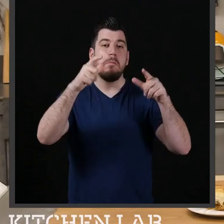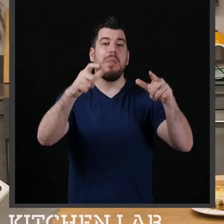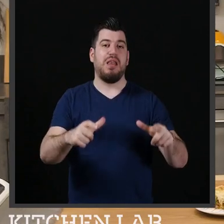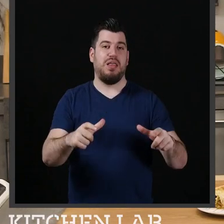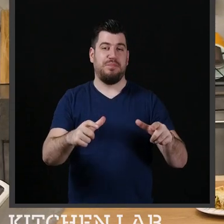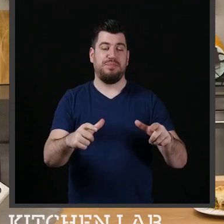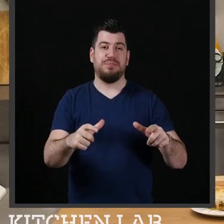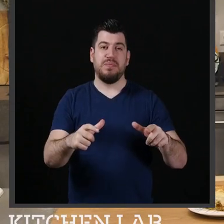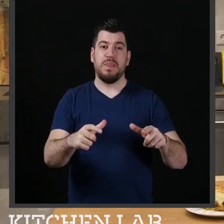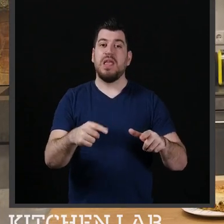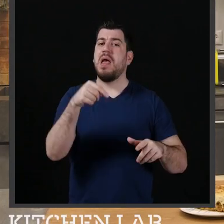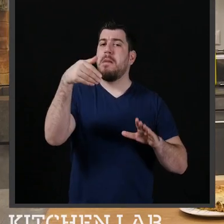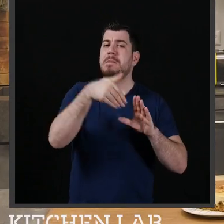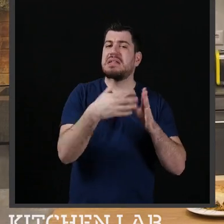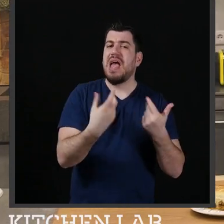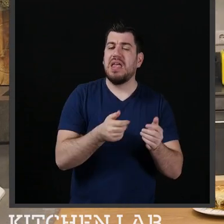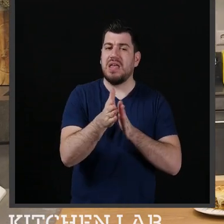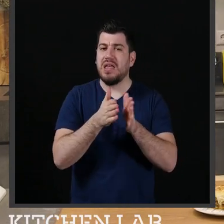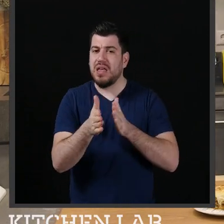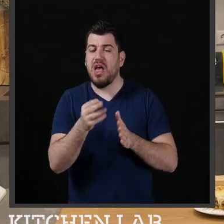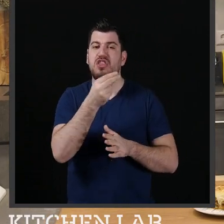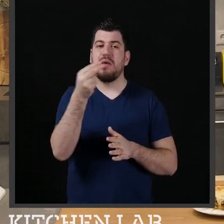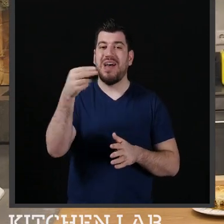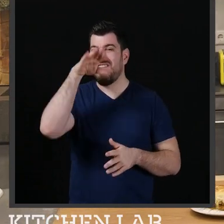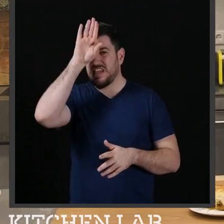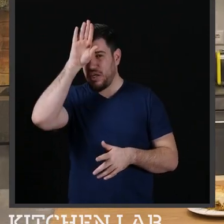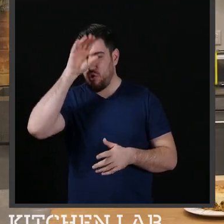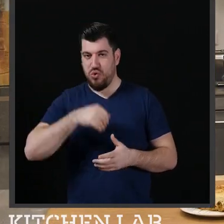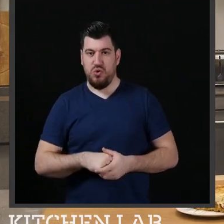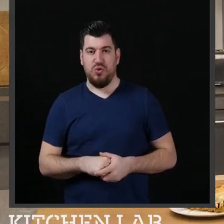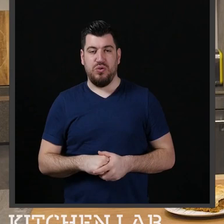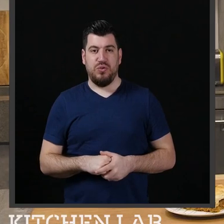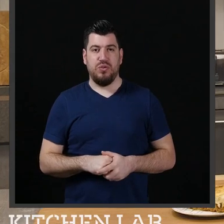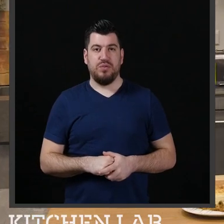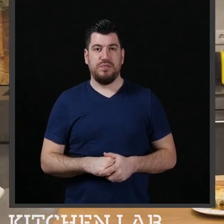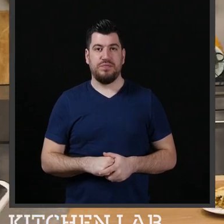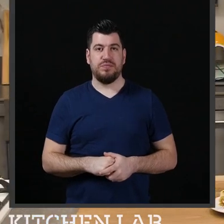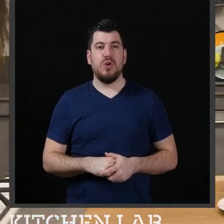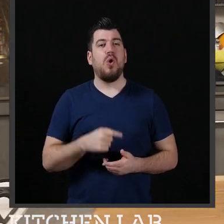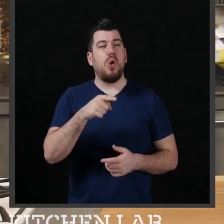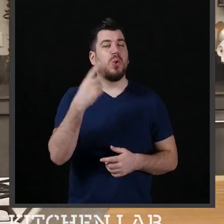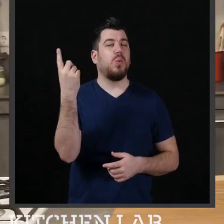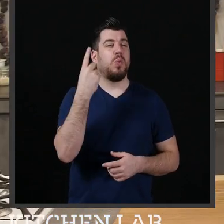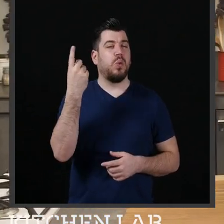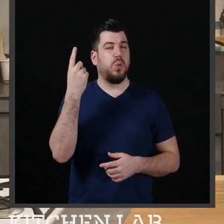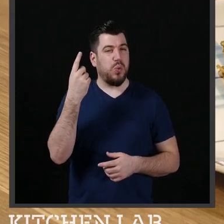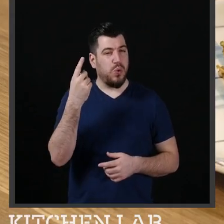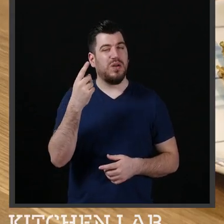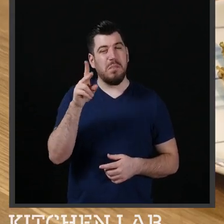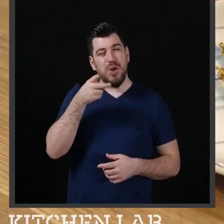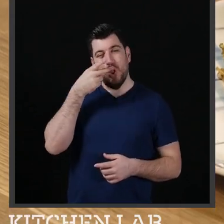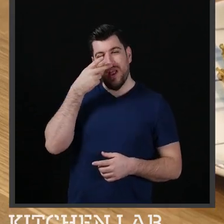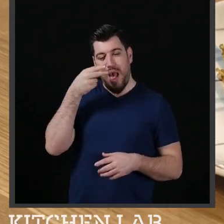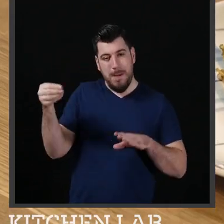έχουμε βάλει μέσα είναι ρίγανη και θυμαράκι και βασιλικό. Δεν είναι μόνο, βάλαμε αρκετά. Οπότε, πάντα συνηθίζω τα μυρωδικά που έχω βάλει